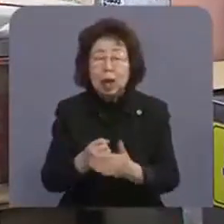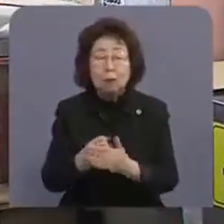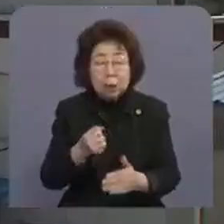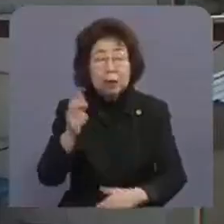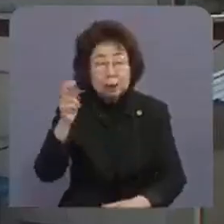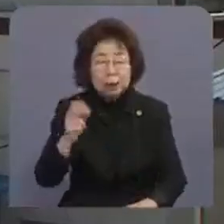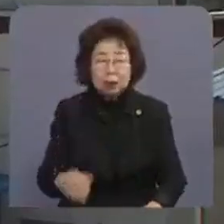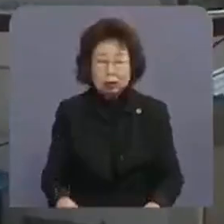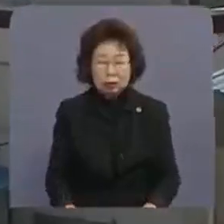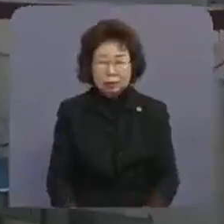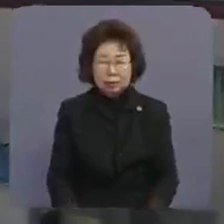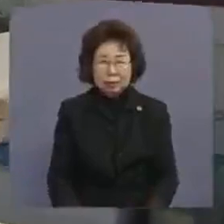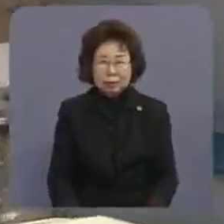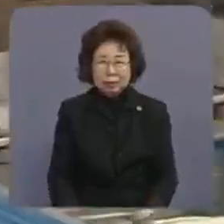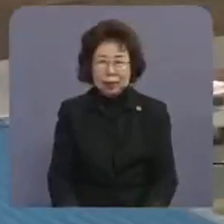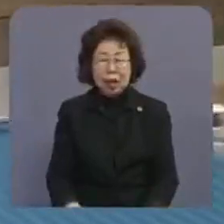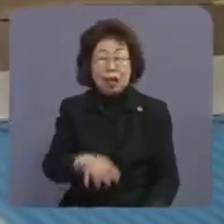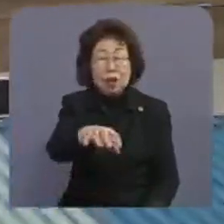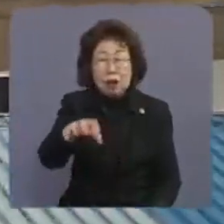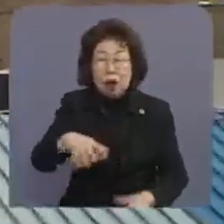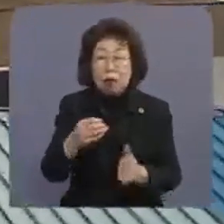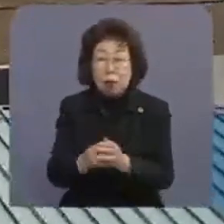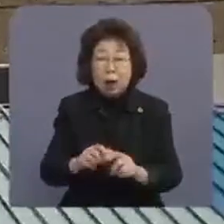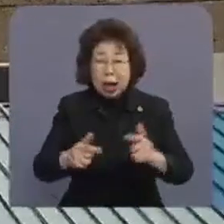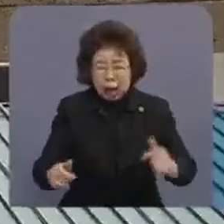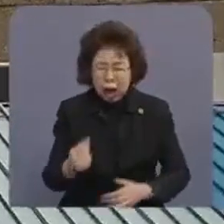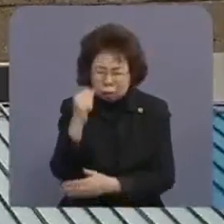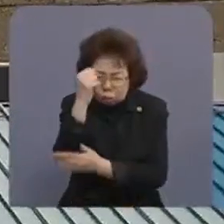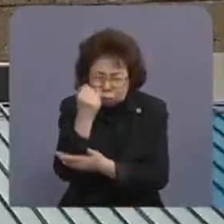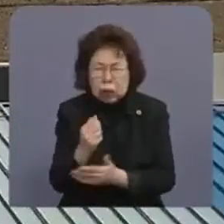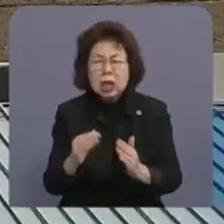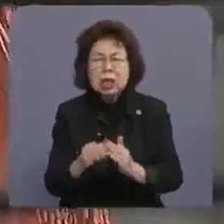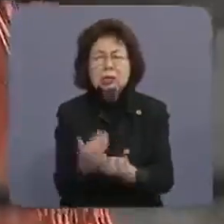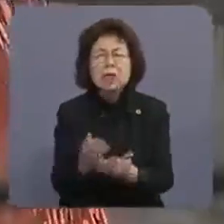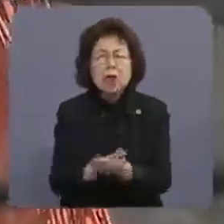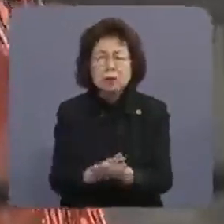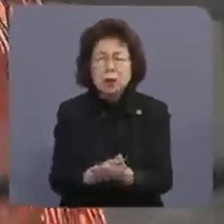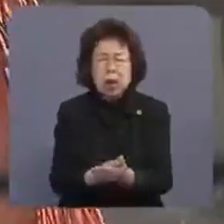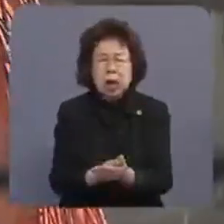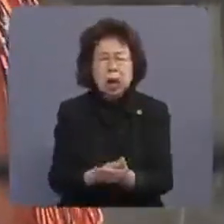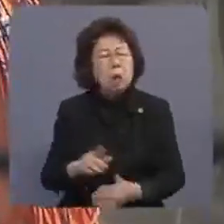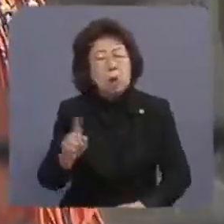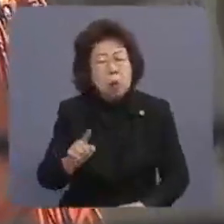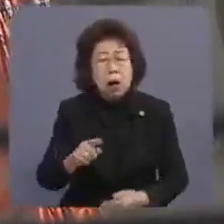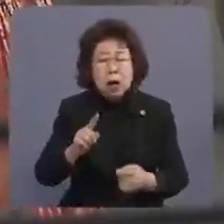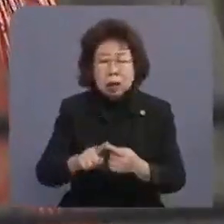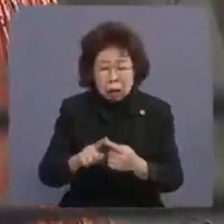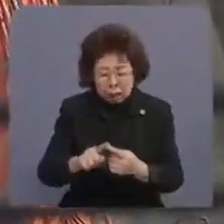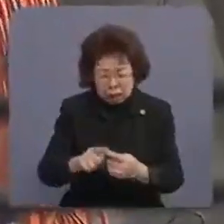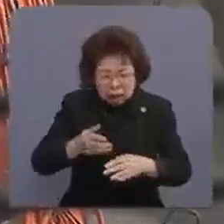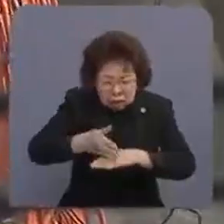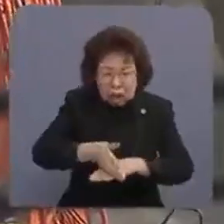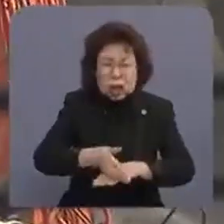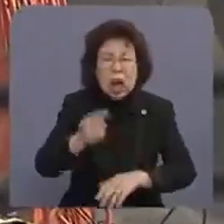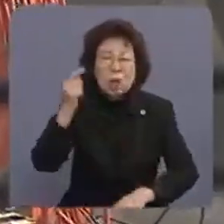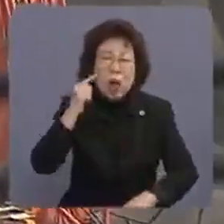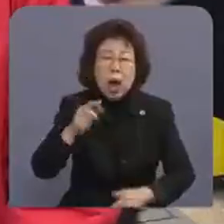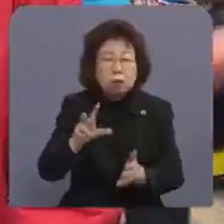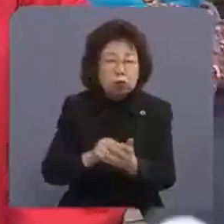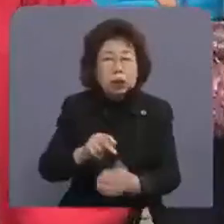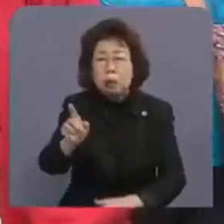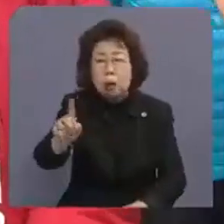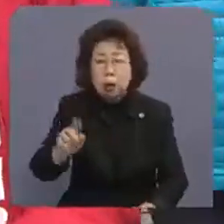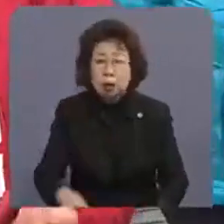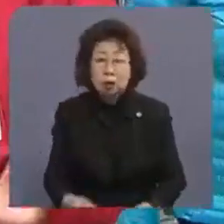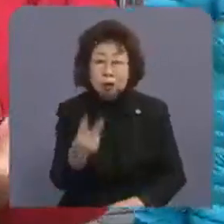있습니다. 10여 곳에서 진행 중인 노후주택 정비 사업이 더딘 것도 이 지역의 중요 현안입니다.